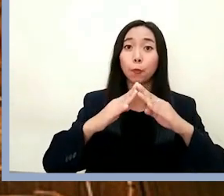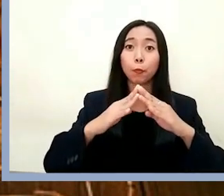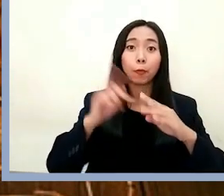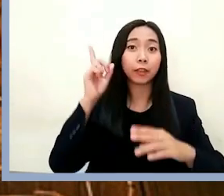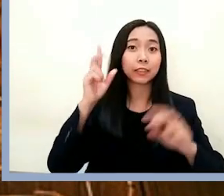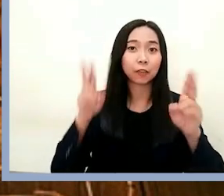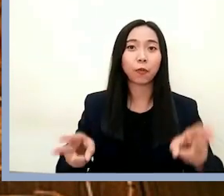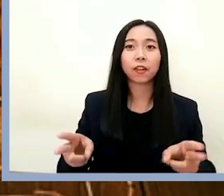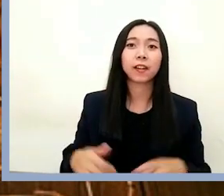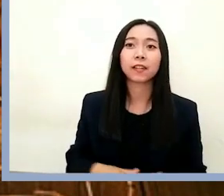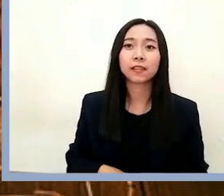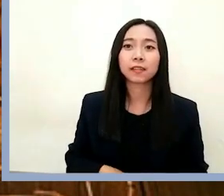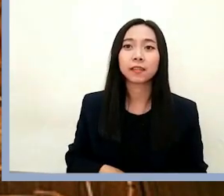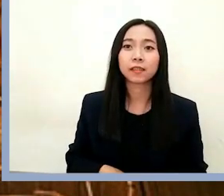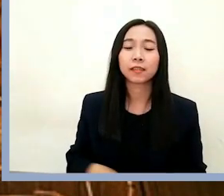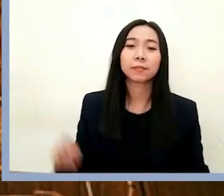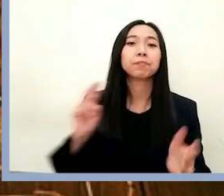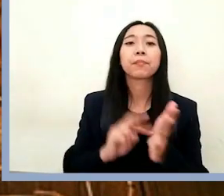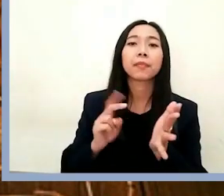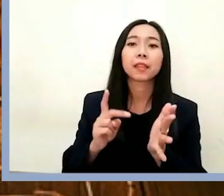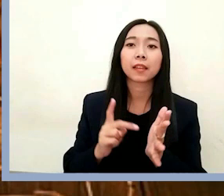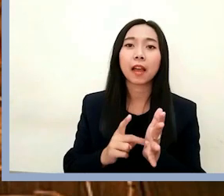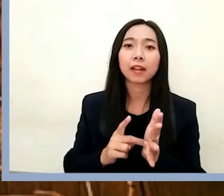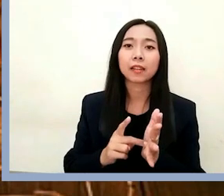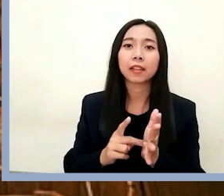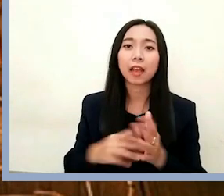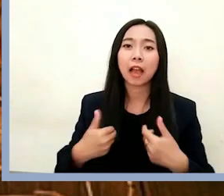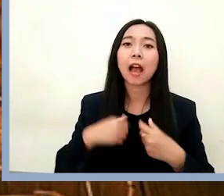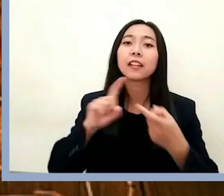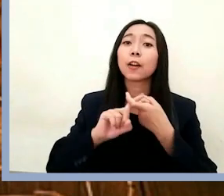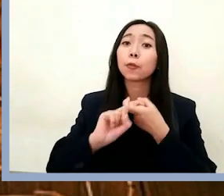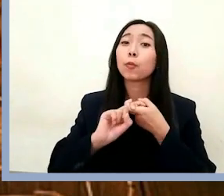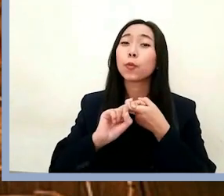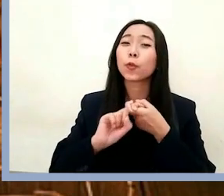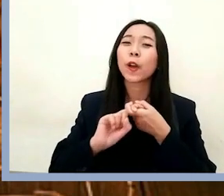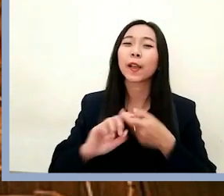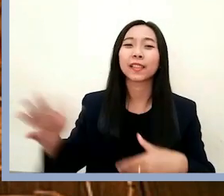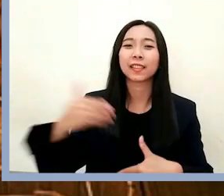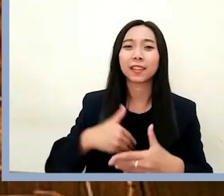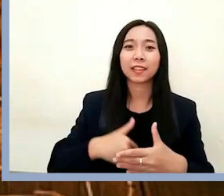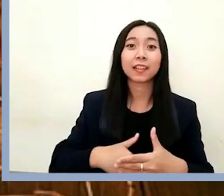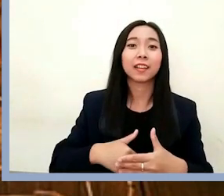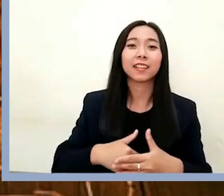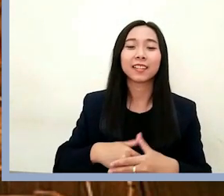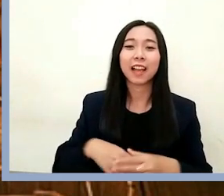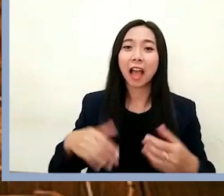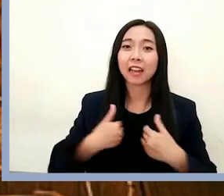di rumah seseorang itu berarti ada sesuatu yang personal di dalam relasi kita dengan dia